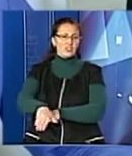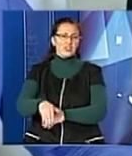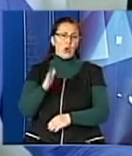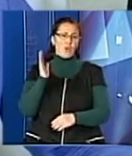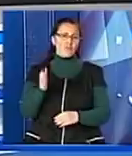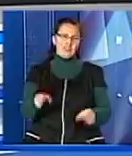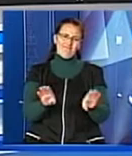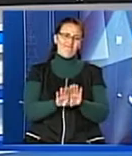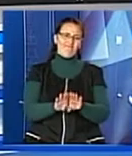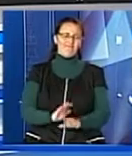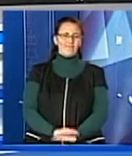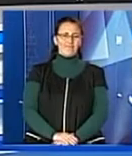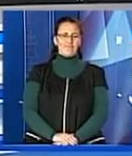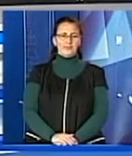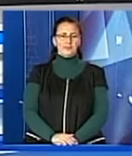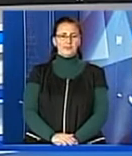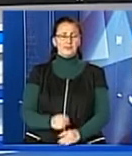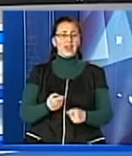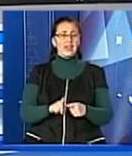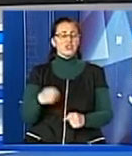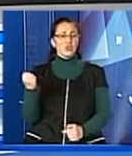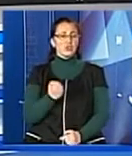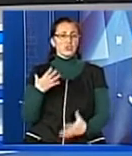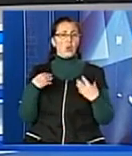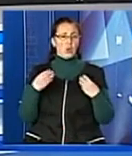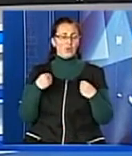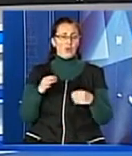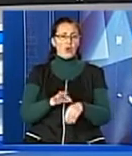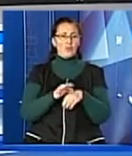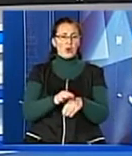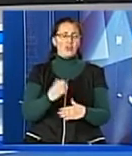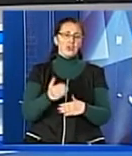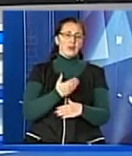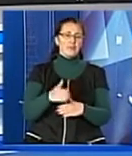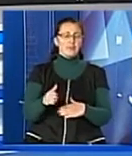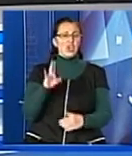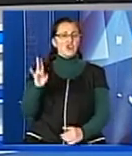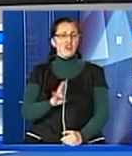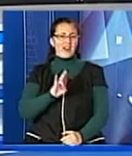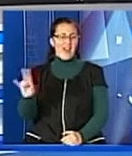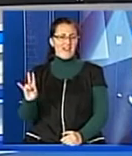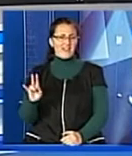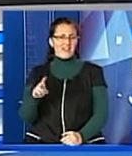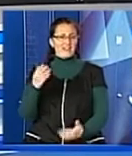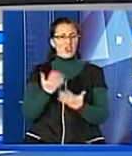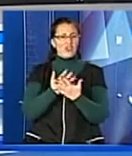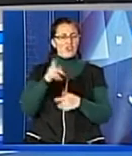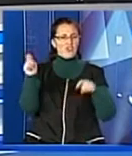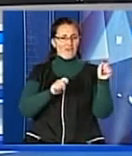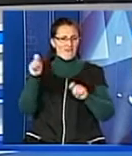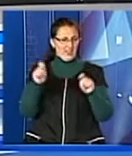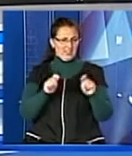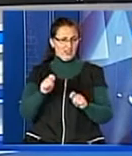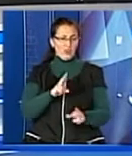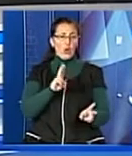обмеженим доступом. Цього тижня у Львові відбудеться міжрелігійний кінофестиваль «Прожектор мрії». Всі охочі